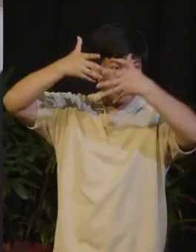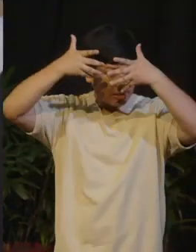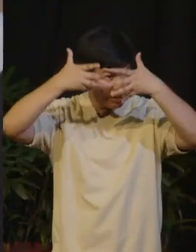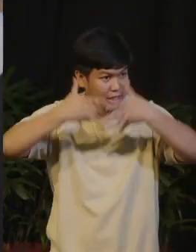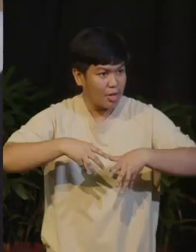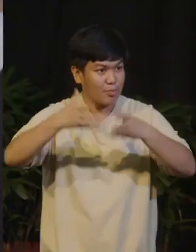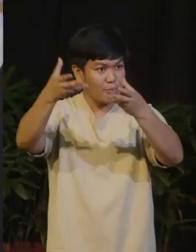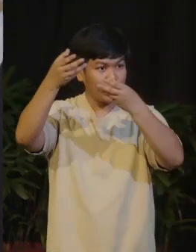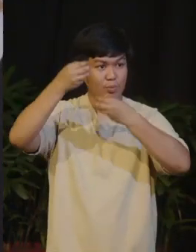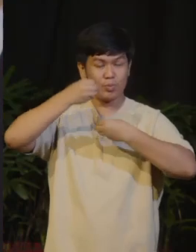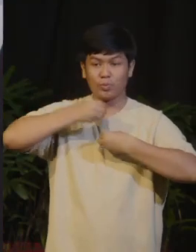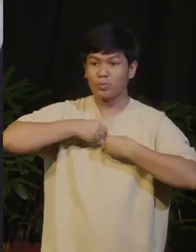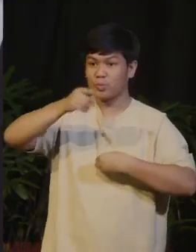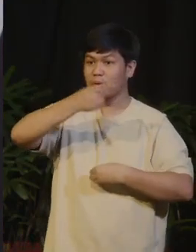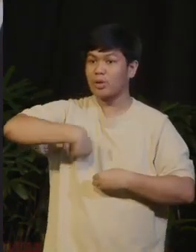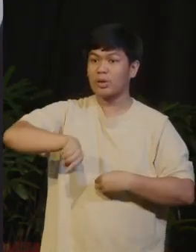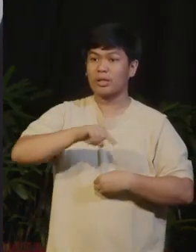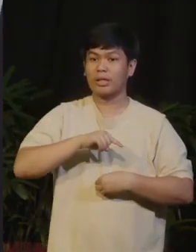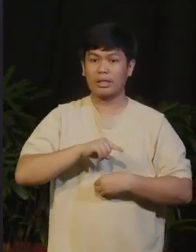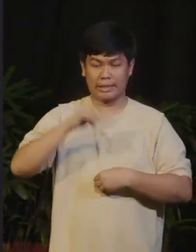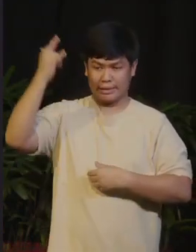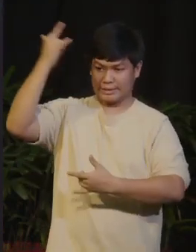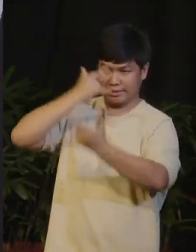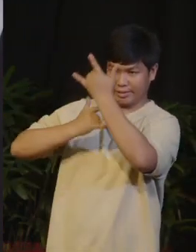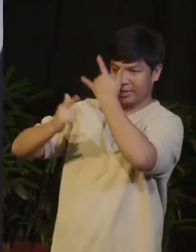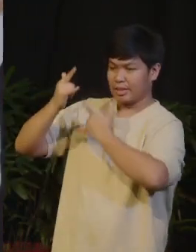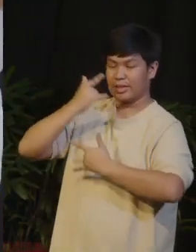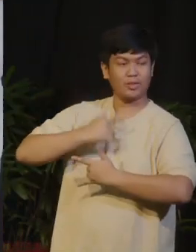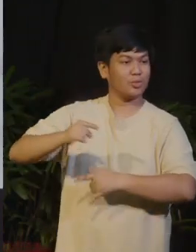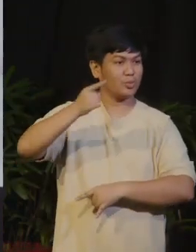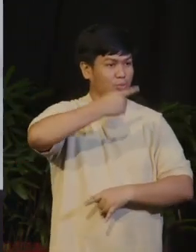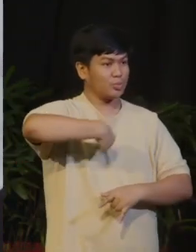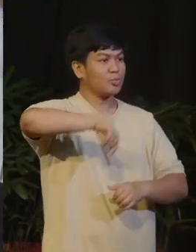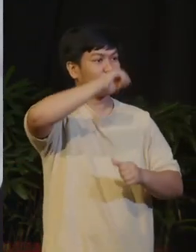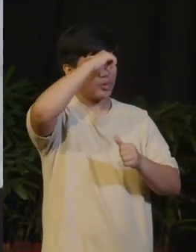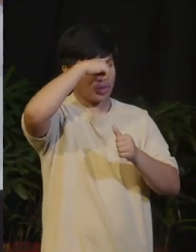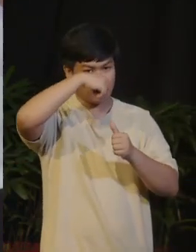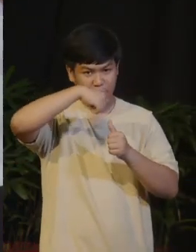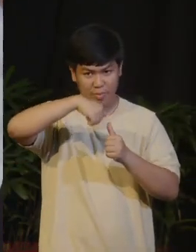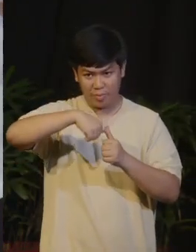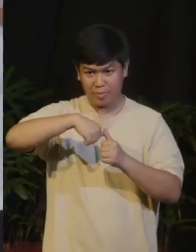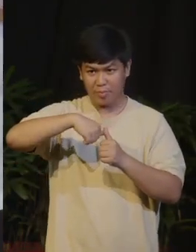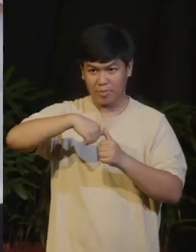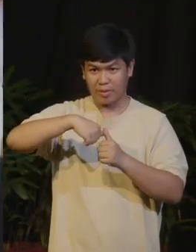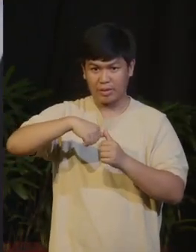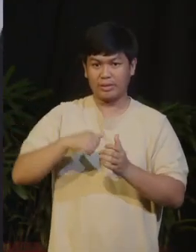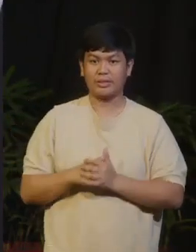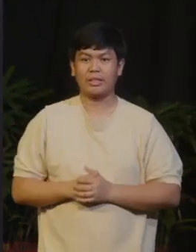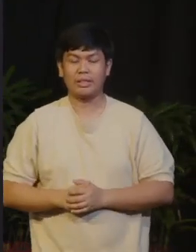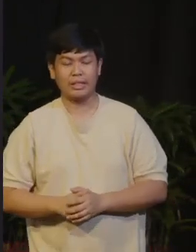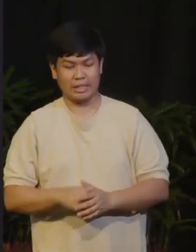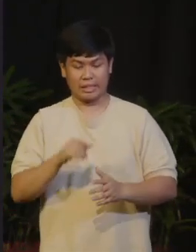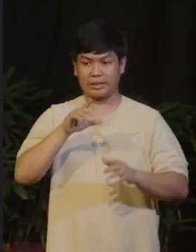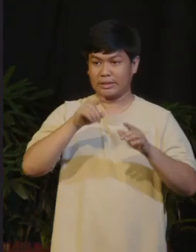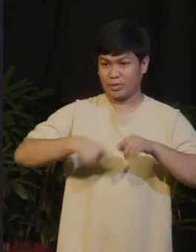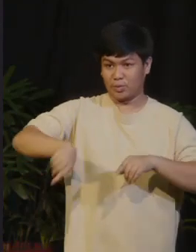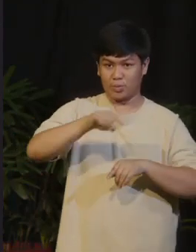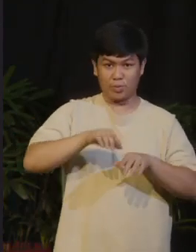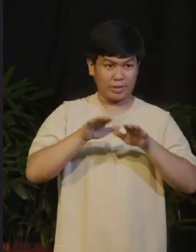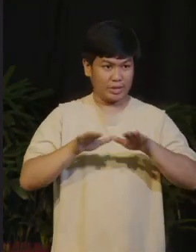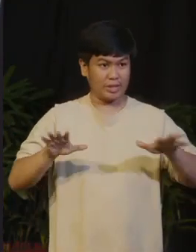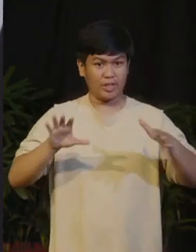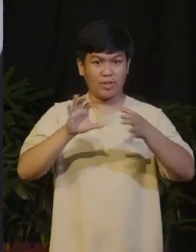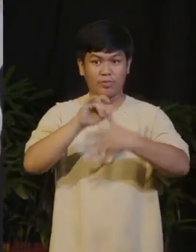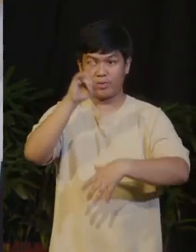mga puso't isipan, ang pag-ibig na ito, natanda ng mga tunay na anak ng Diyos, the sons of the Most